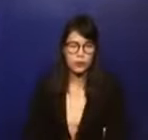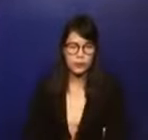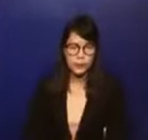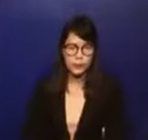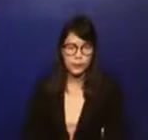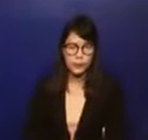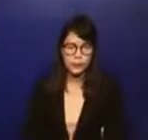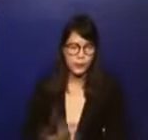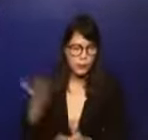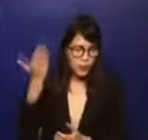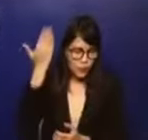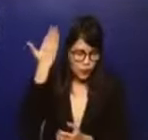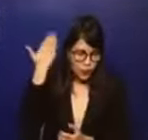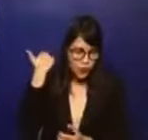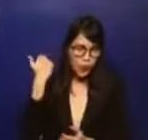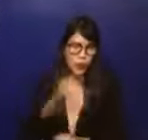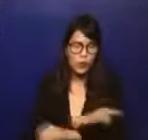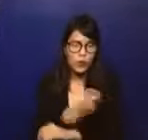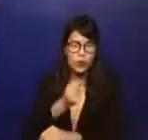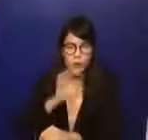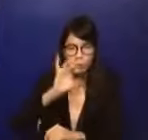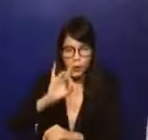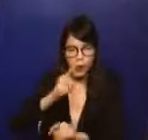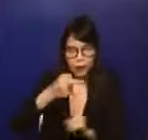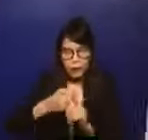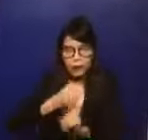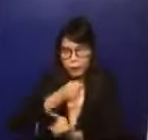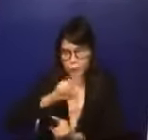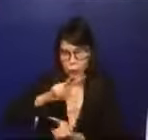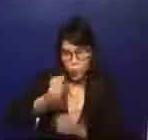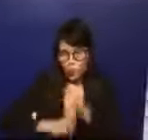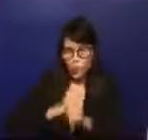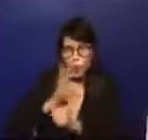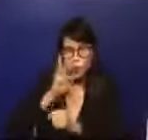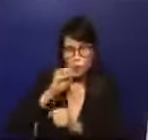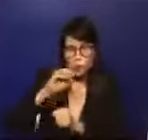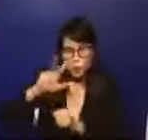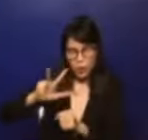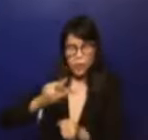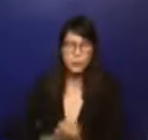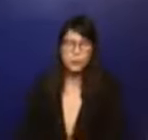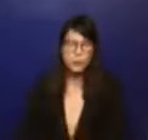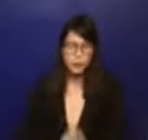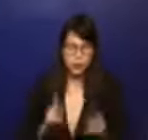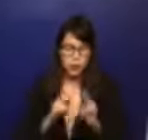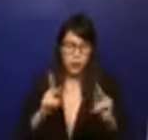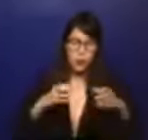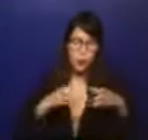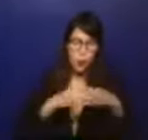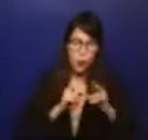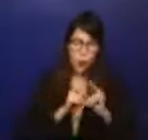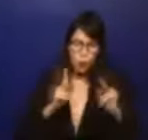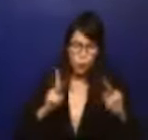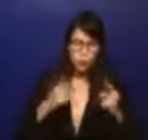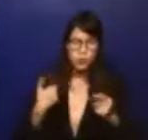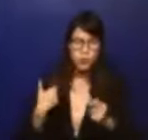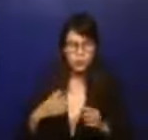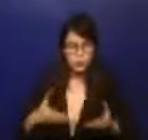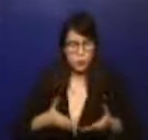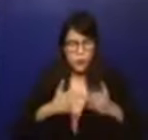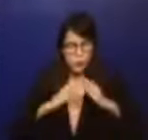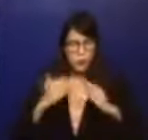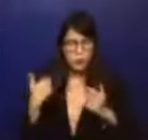ที่ผ่านมาเมื่อวันที่18สิงหาคมนะคะปี63คณะกรรมการปปช. พิ่งจะสร้างมาตรฐ